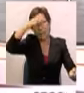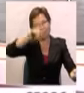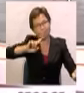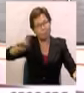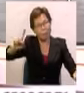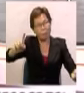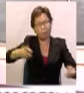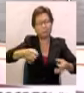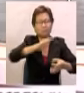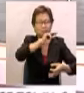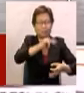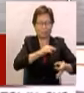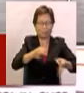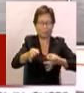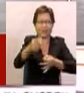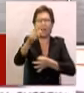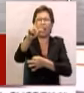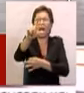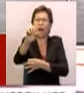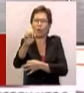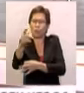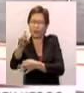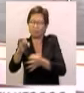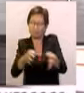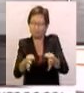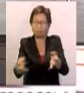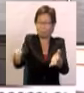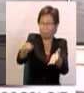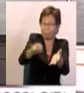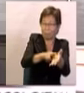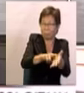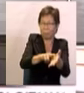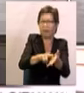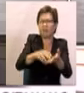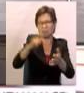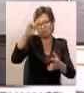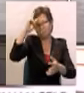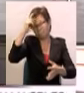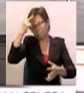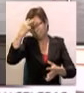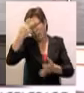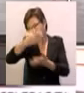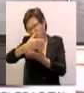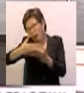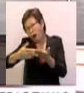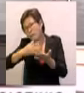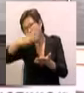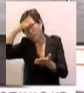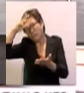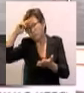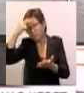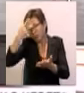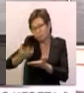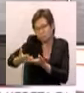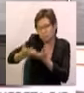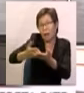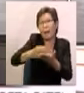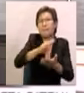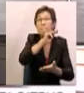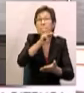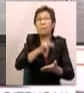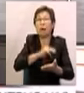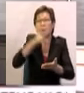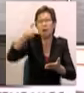itu diperjelas menterinya, Anthony Look. Kenyataan itu sebagai merungkai salah faham sebahagian ibu bapa terhadap cadangan kementerian